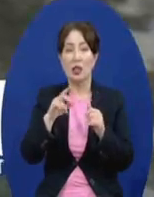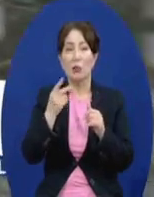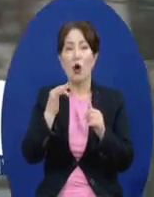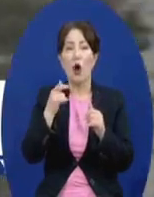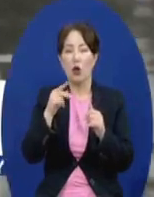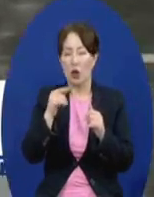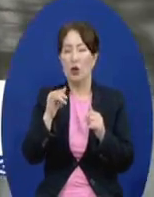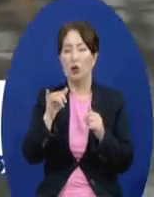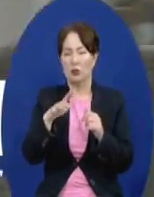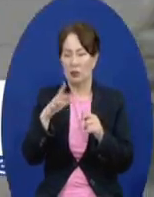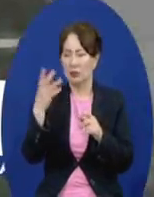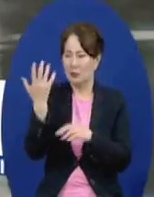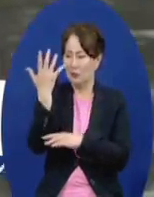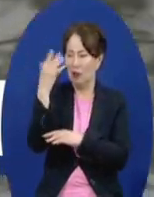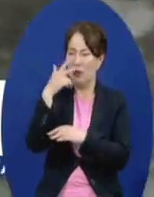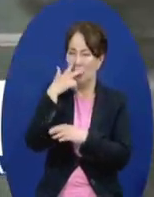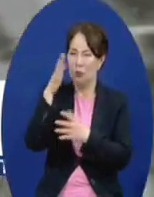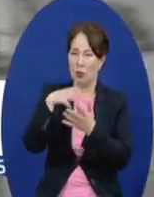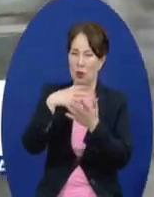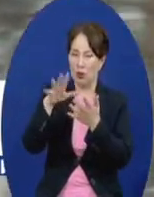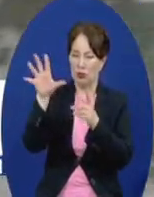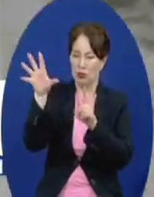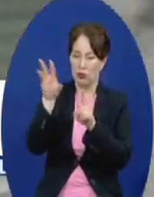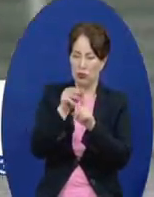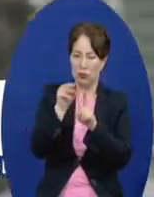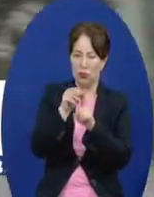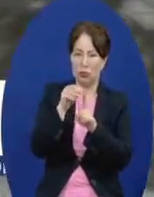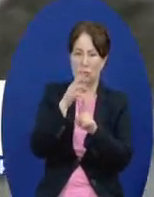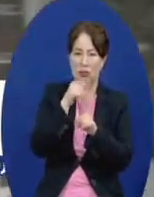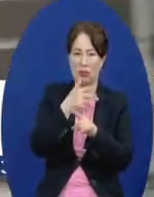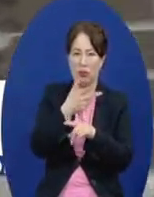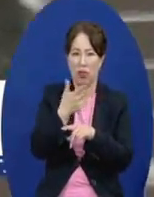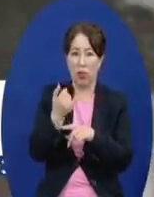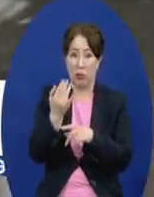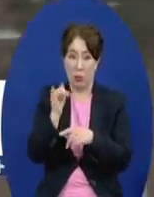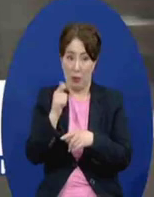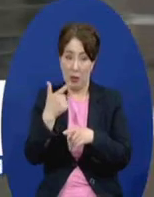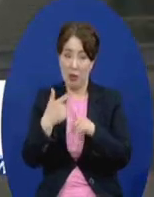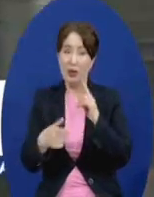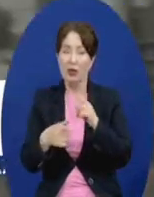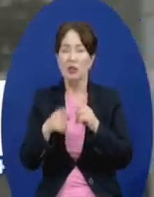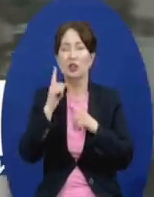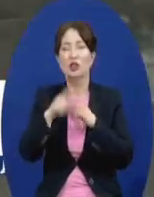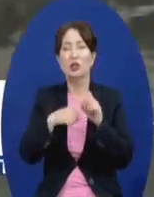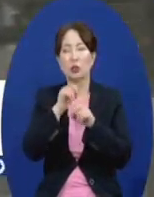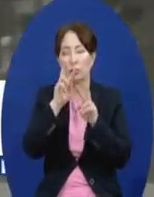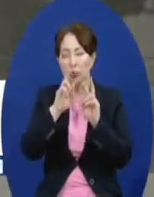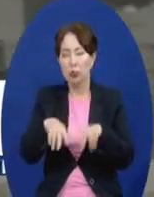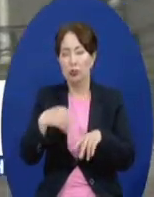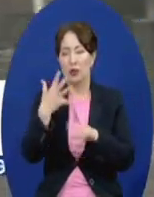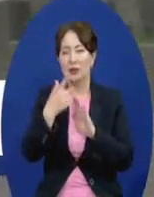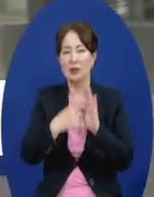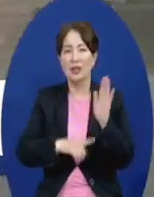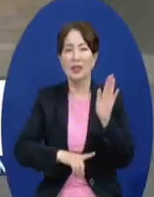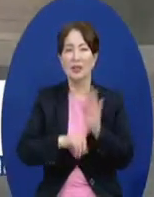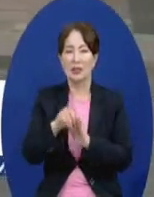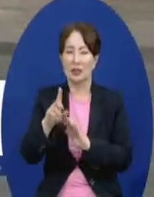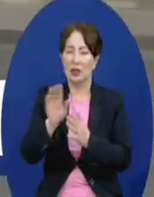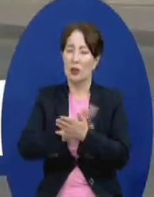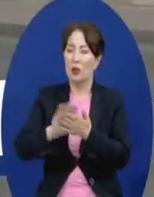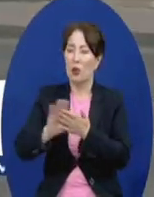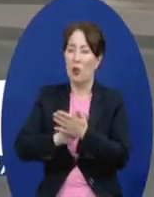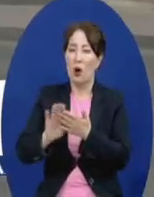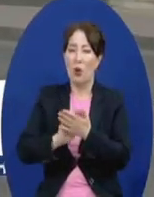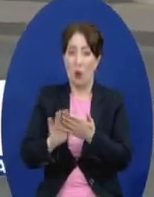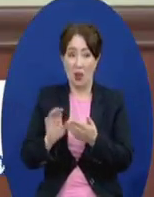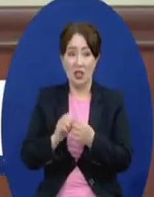мод агарын марийн бохирдолд өртөмтгий нахиан дээр тортог өнөлд насжилтгүй болдог. Тиймээс жил бүр 5-р сараас эхлэн титэн угаалгыг